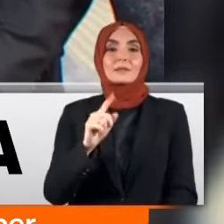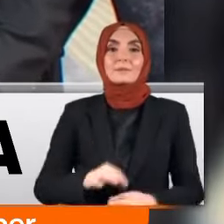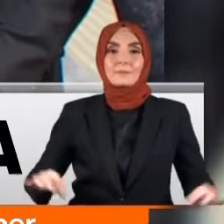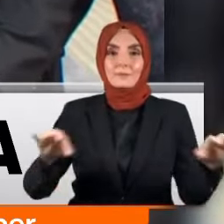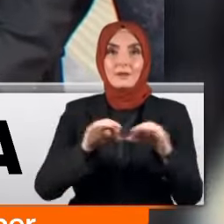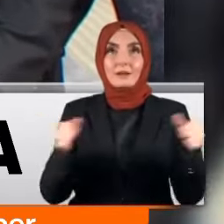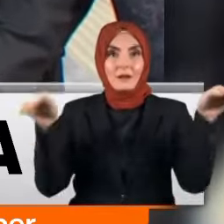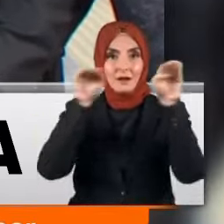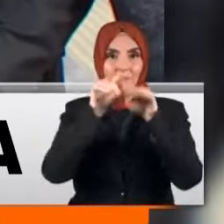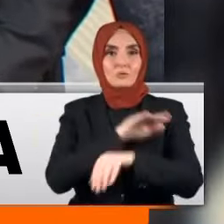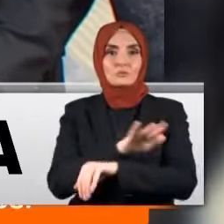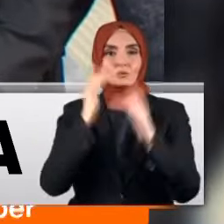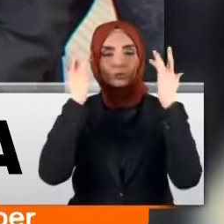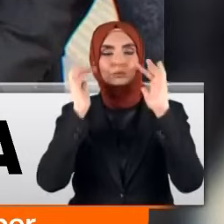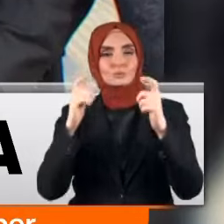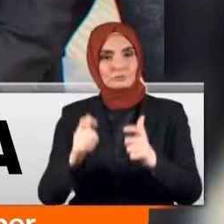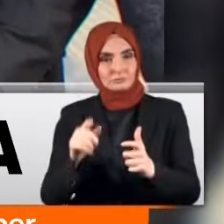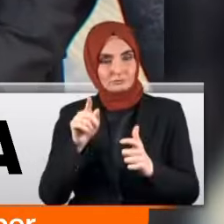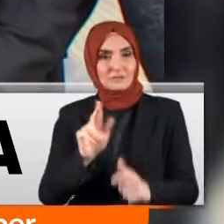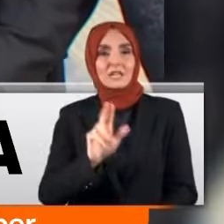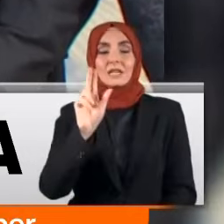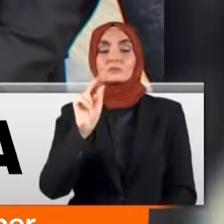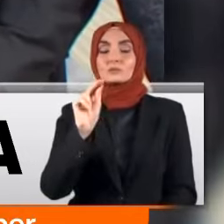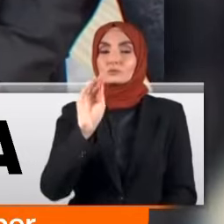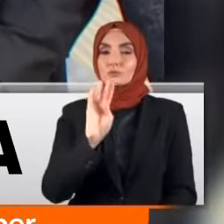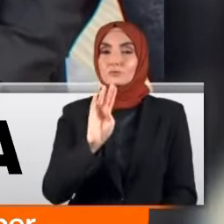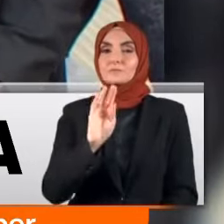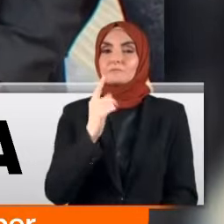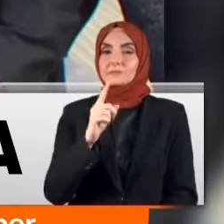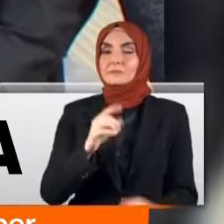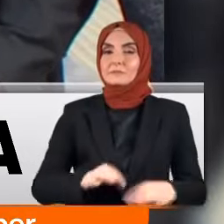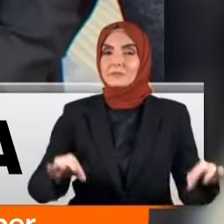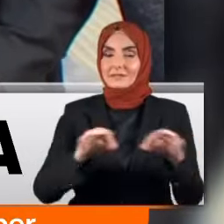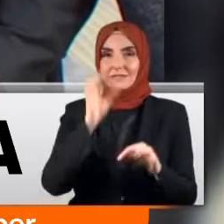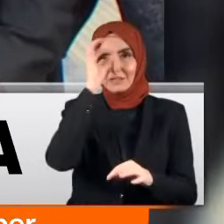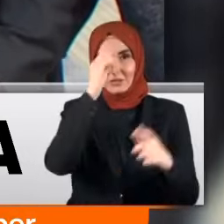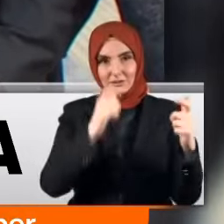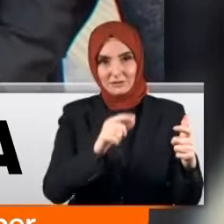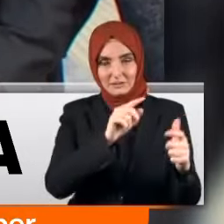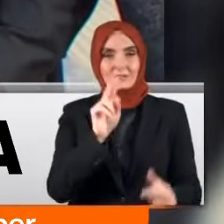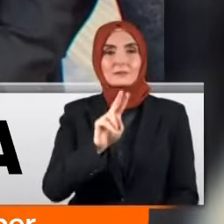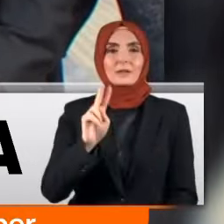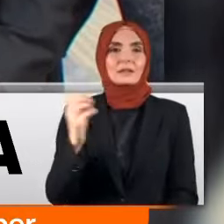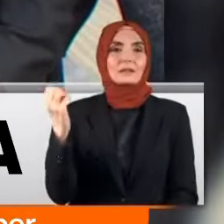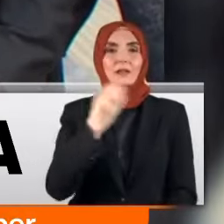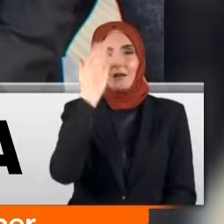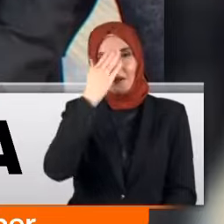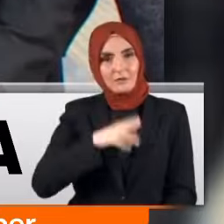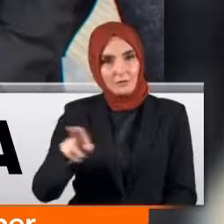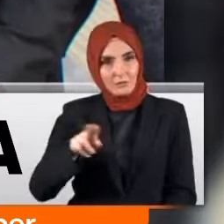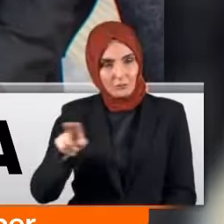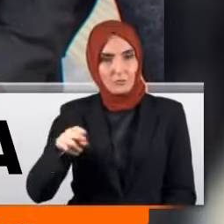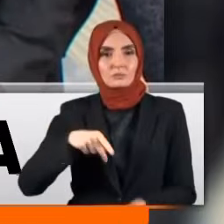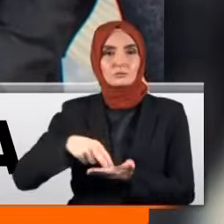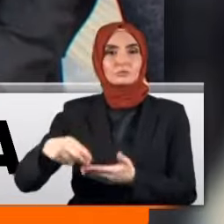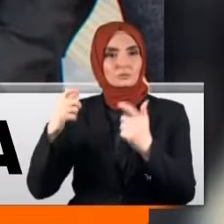alan, 74.000 metrekare yeşil alan, 22 adet karayolu ve yaya alt geçidi inşa ederek